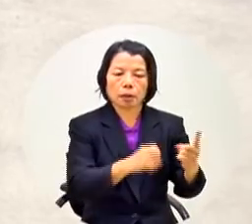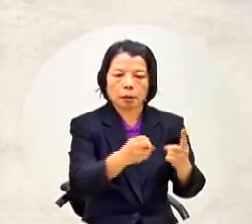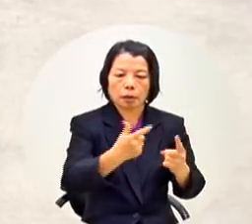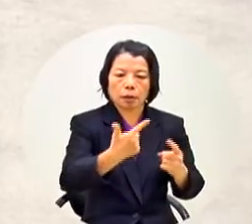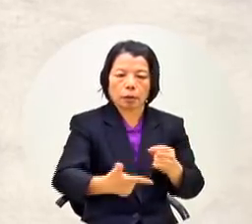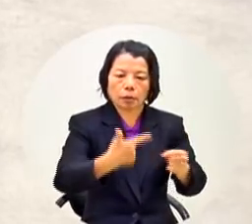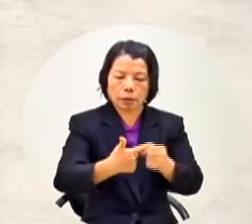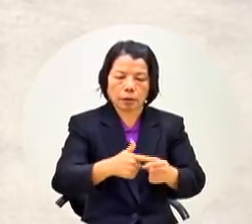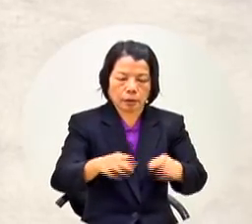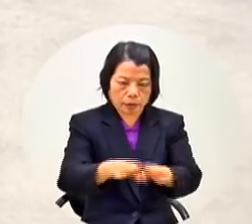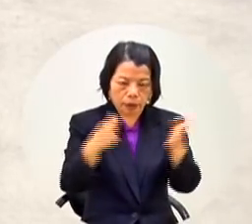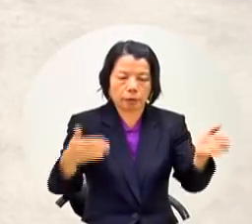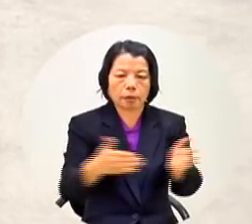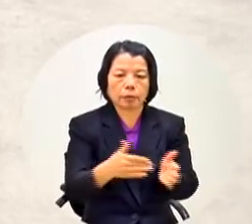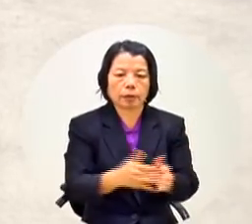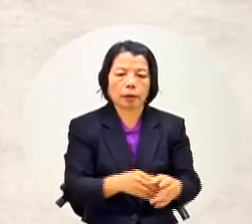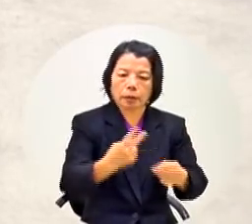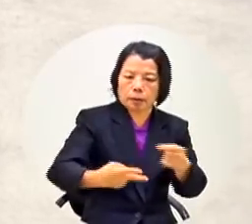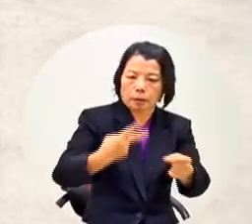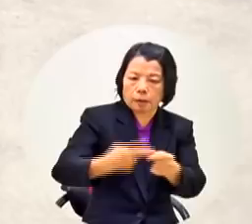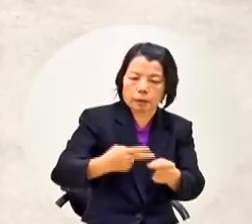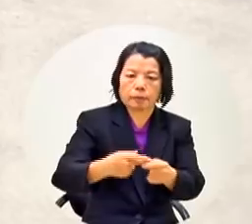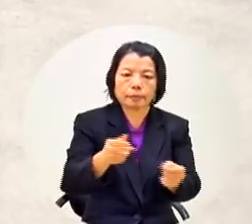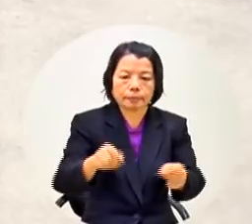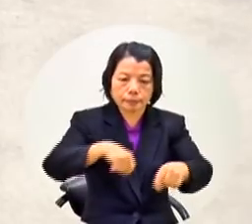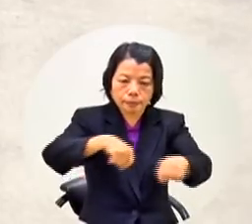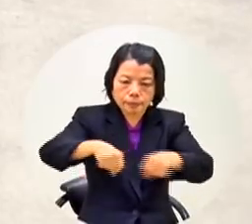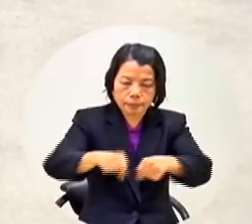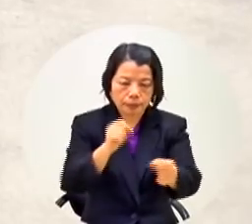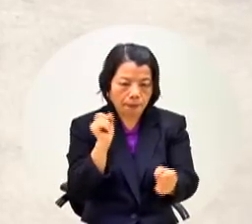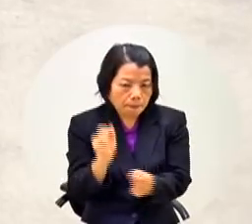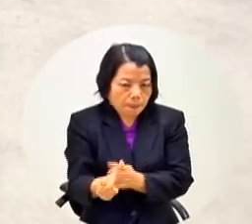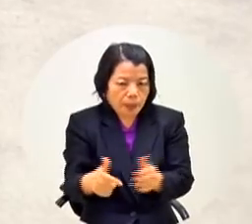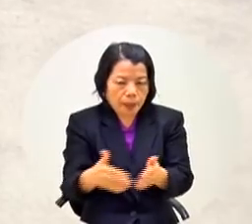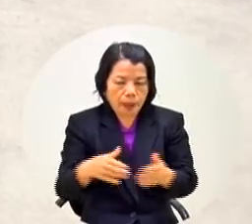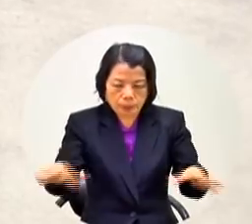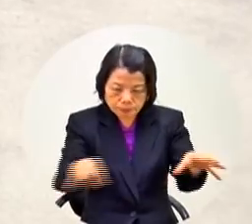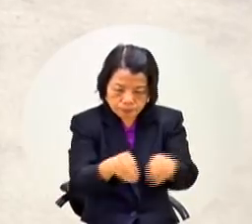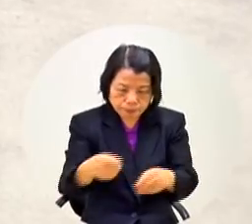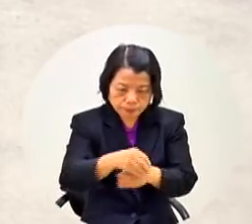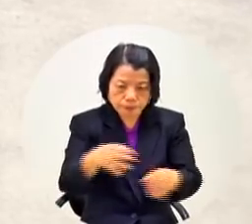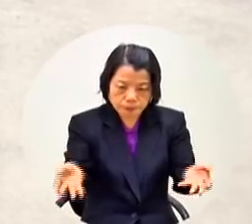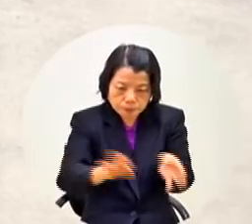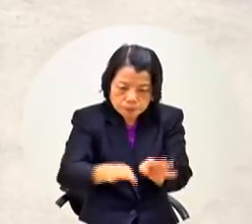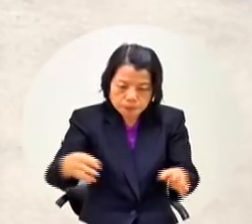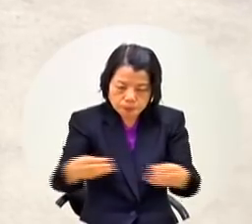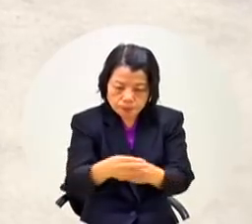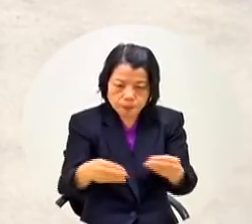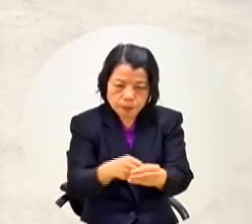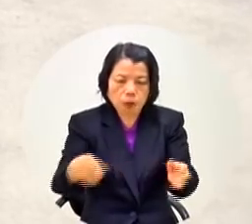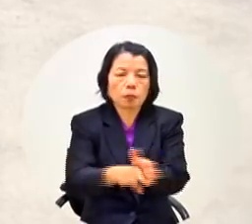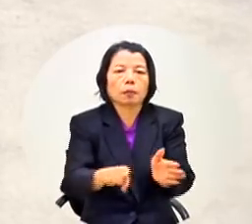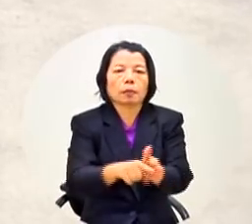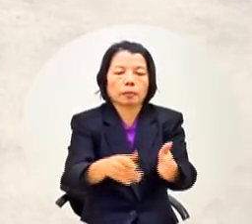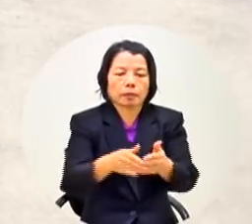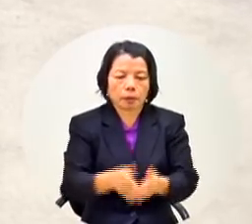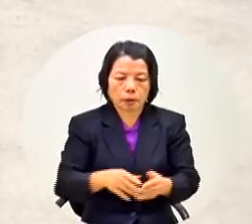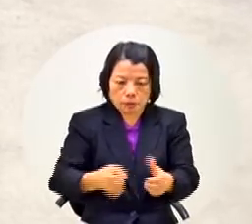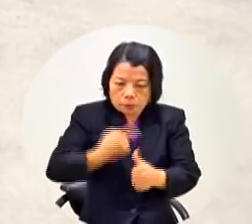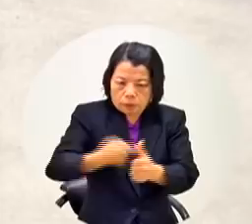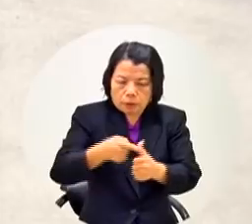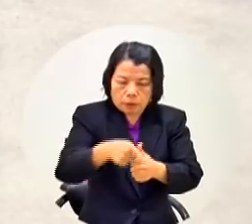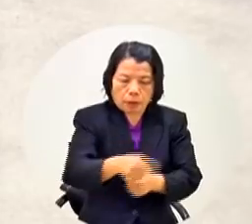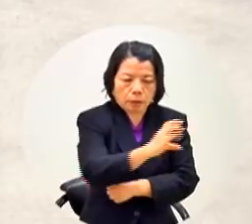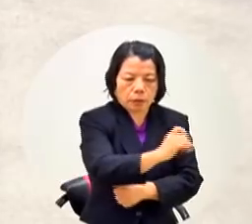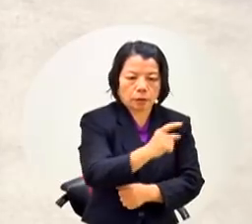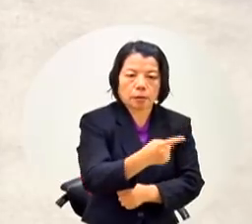计、采购、制造跟组装。在去年9月30号交付了第一列车，在C14到C17线上来测